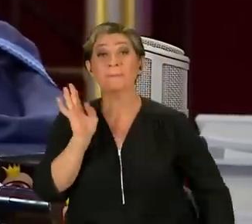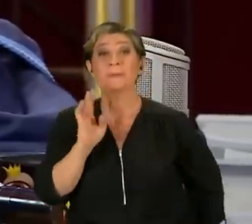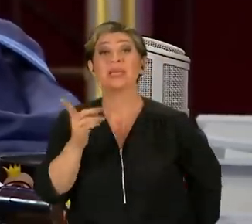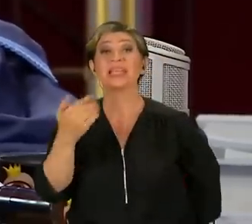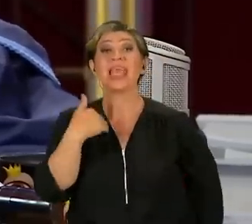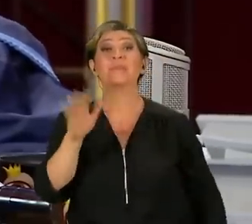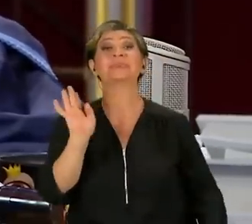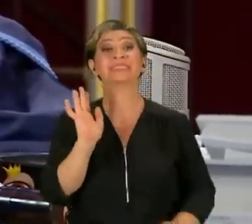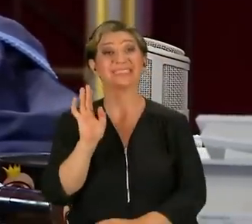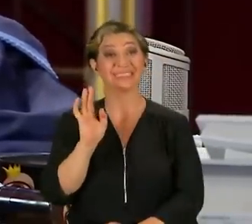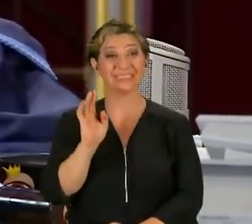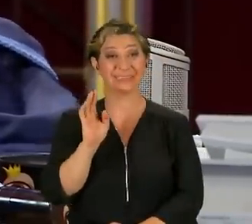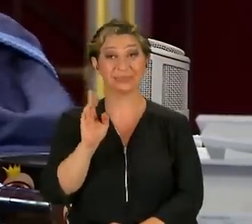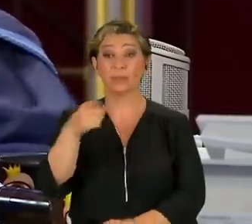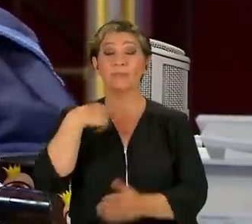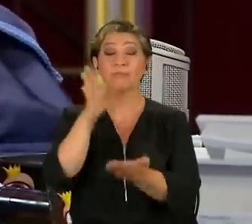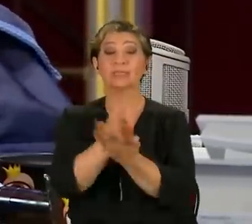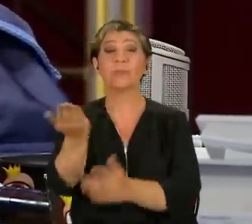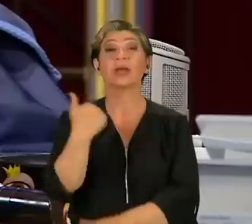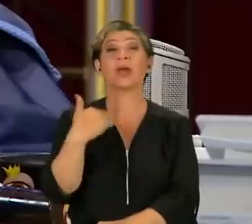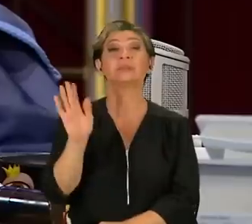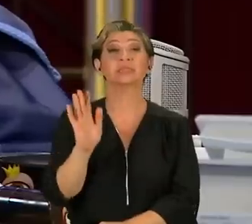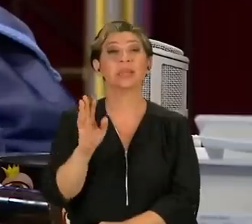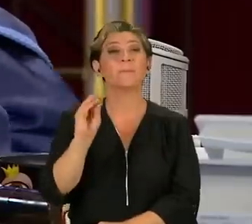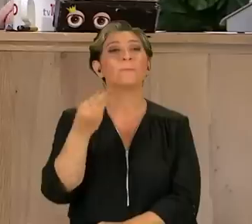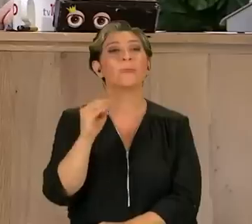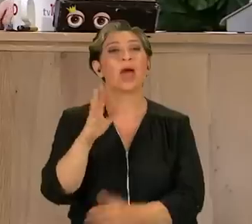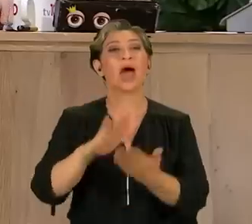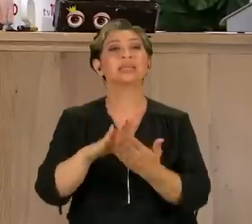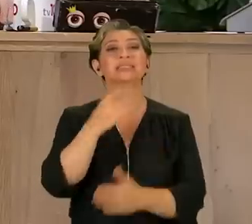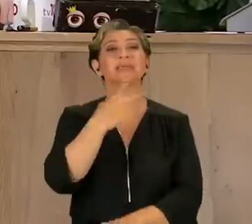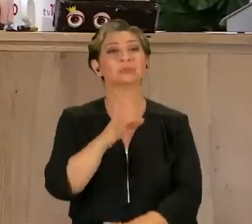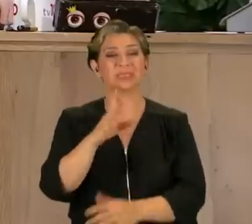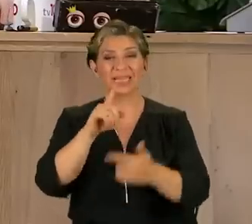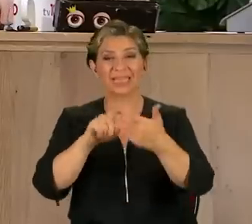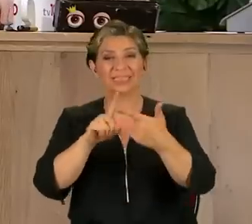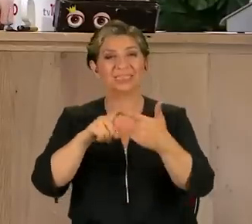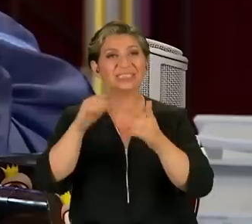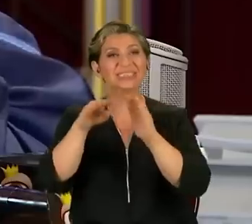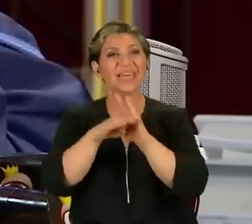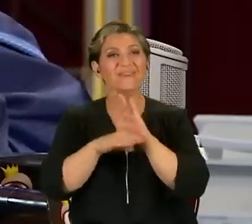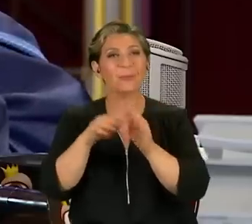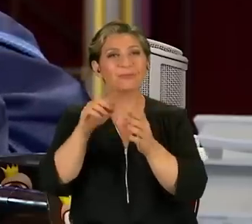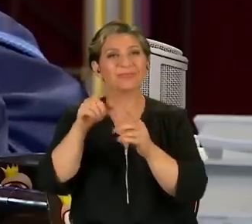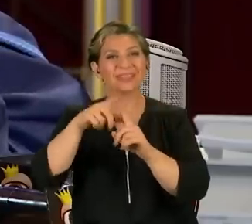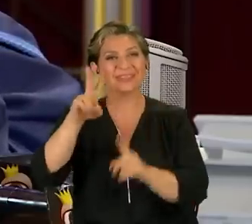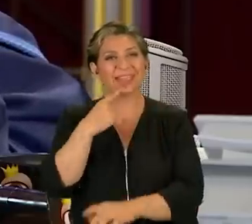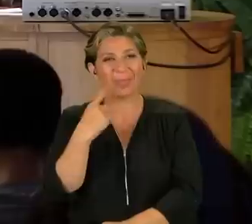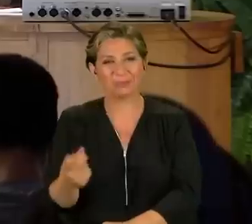de ben ondan önce olursa gelmesin ya dedim. Ya bebeğim arkadaşına dememişsin ikinci sayfa programına demişsin ya.